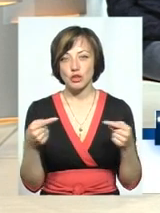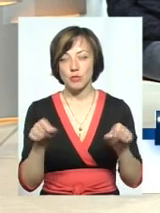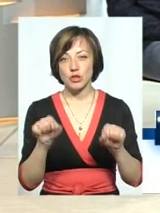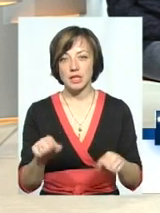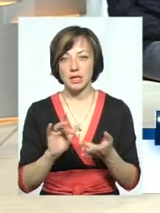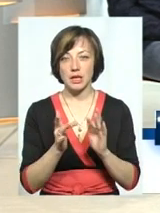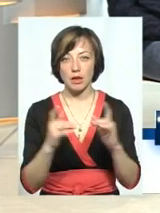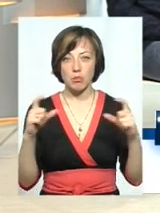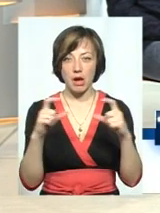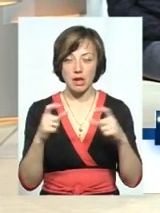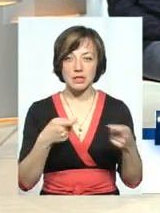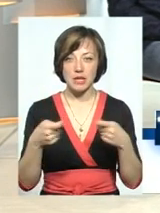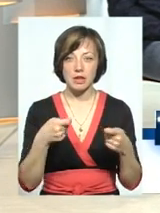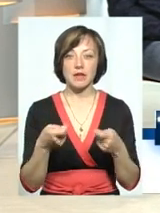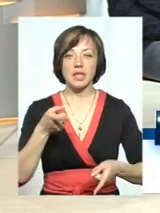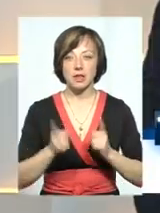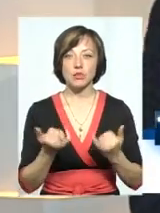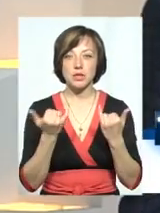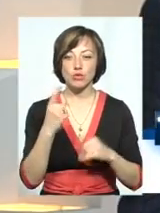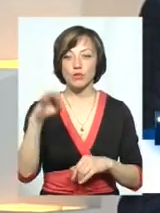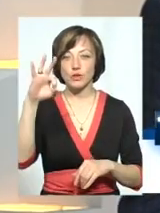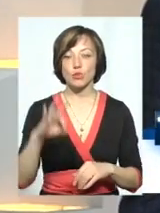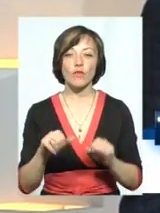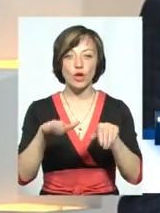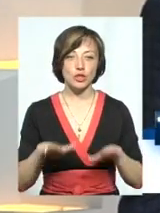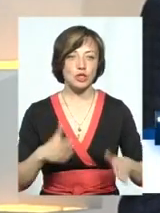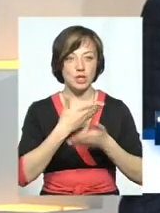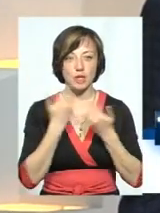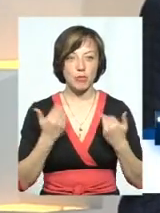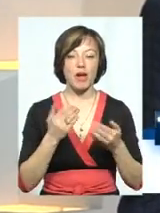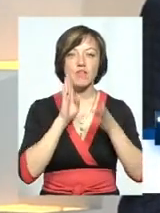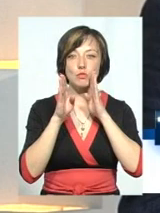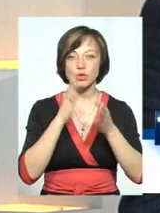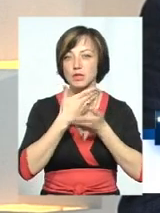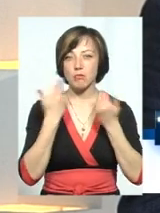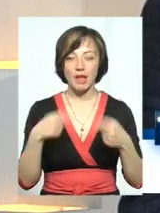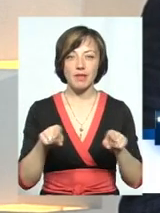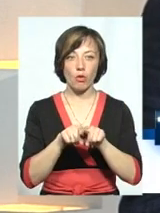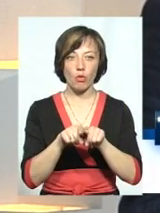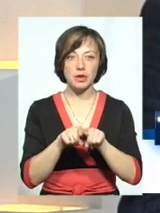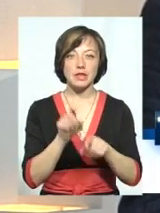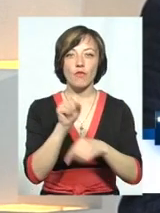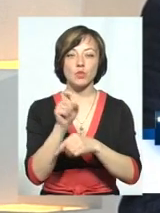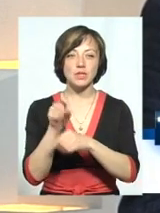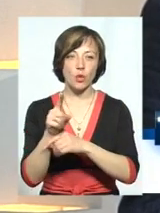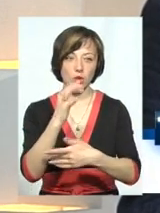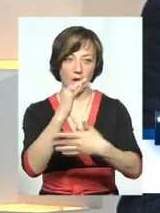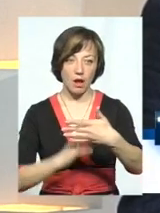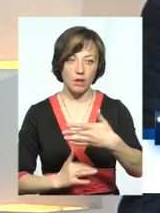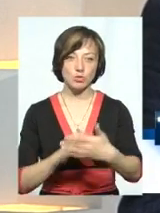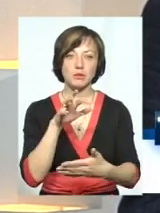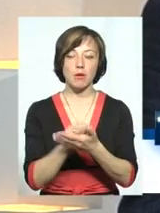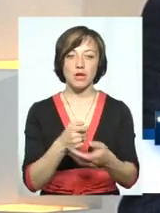для інтернет-магазинів. Тому що дійсно зараз такого 100% рішення немає, тому що в Фейсбуці немає такого функціоналу для того, щоб